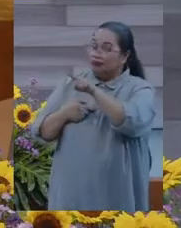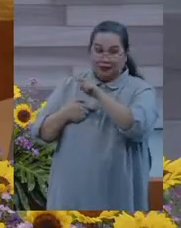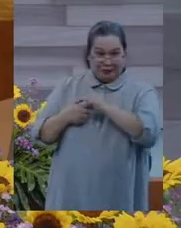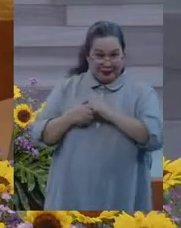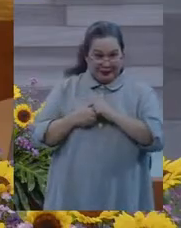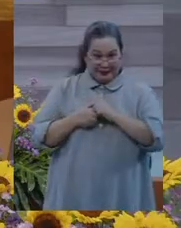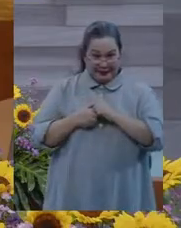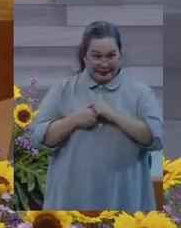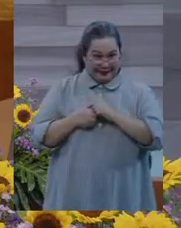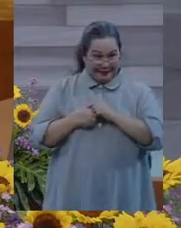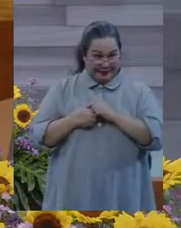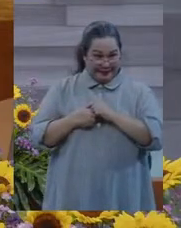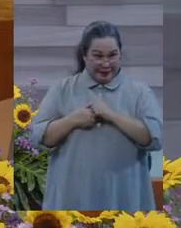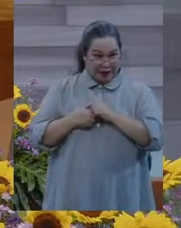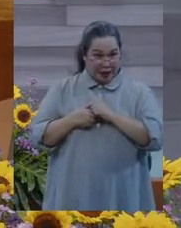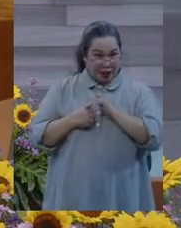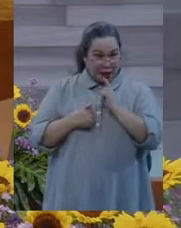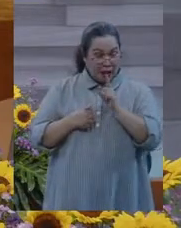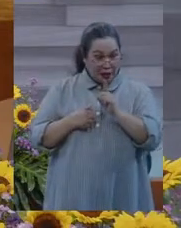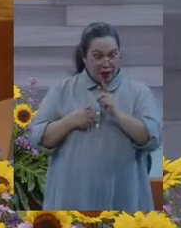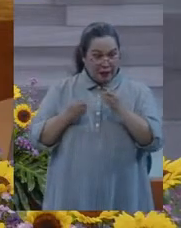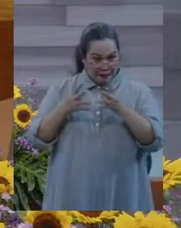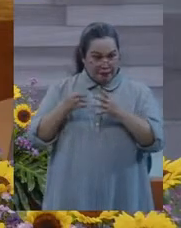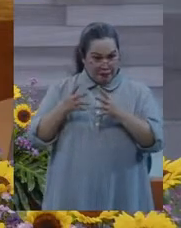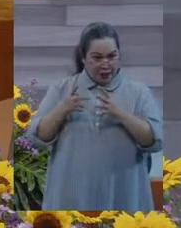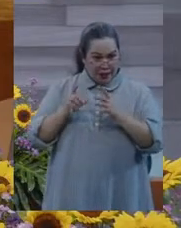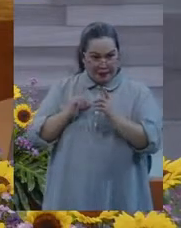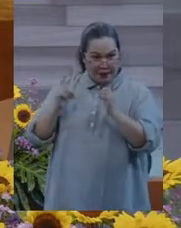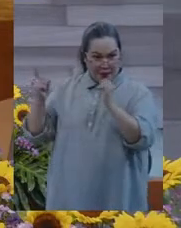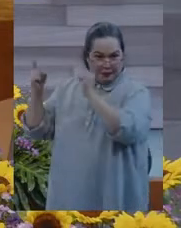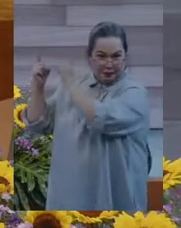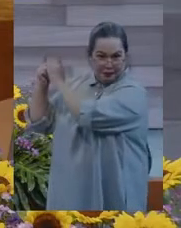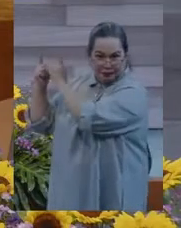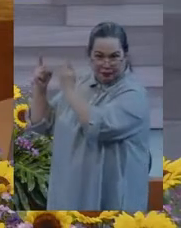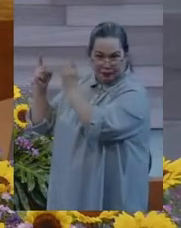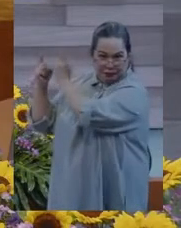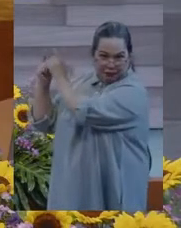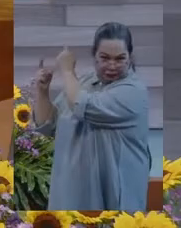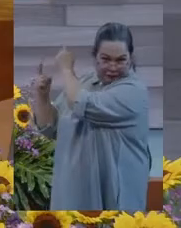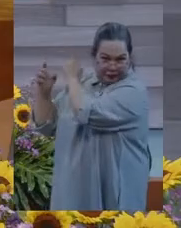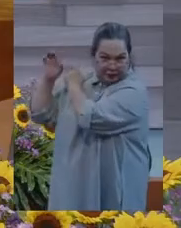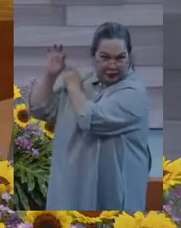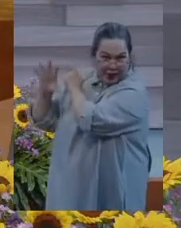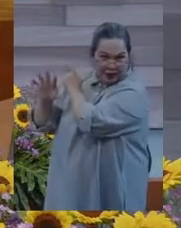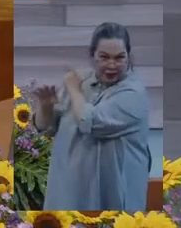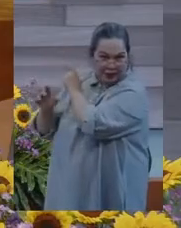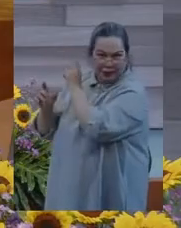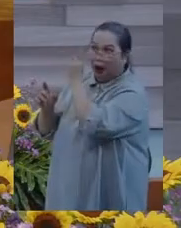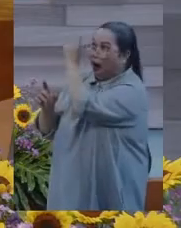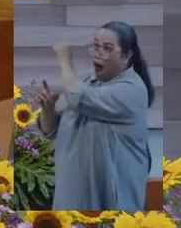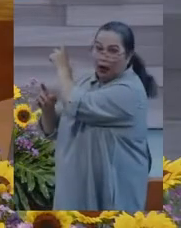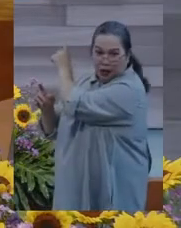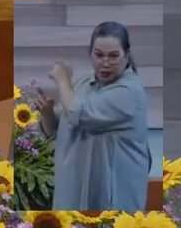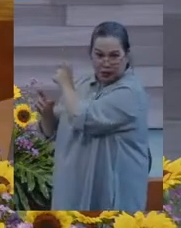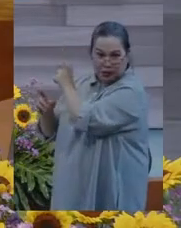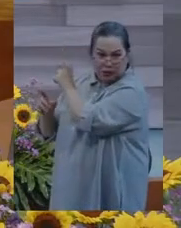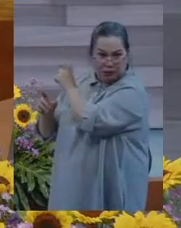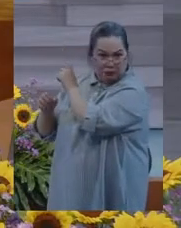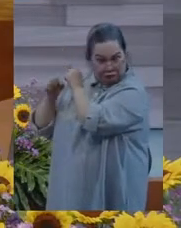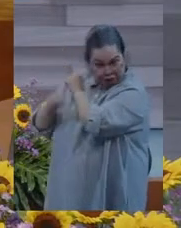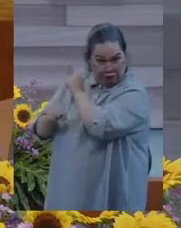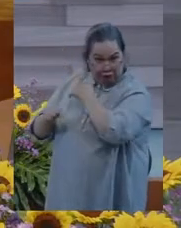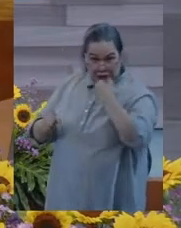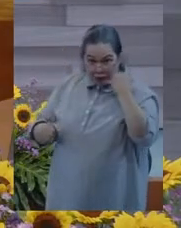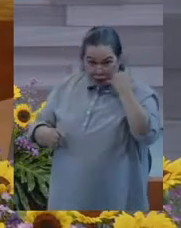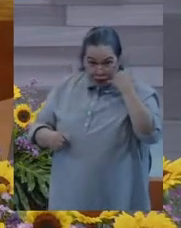Mga kapatid, maraming lumalapit sa amin, nagtatanong, Pastor, pwede ko ba kayong tawagan